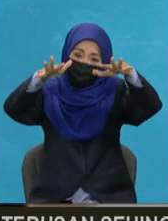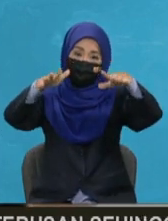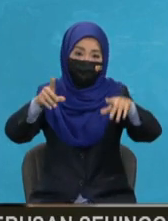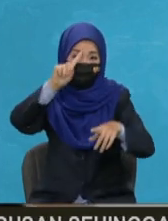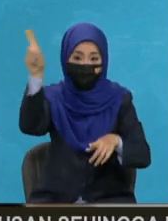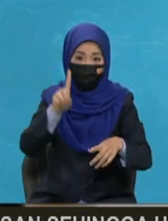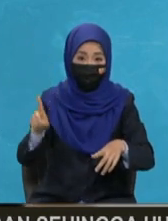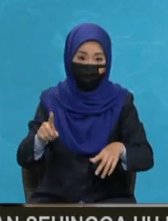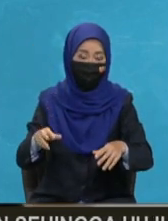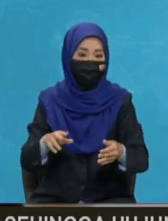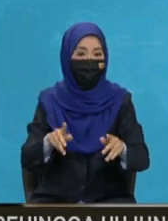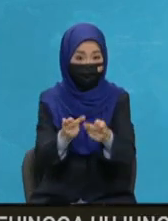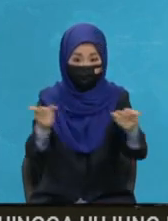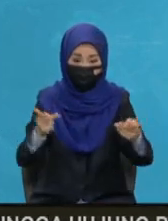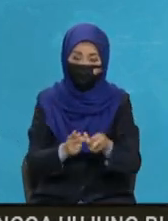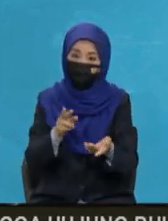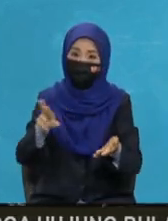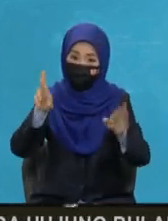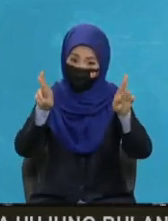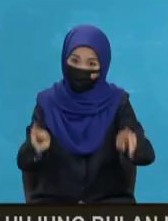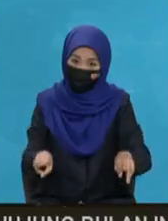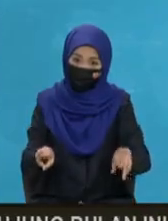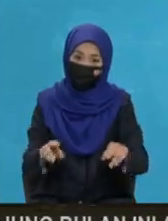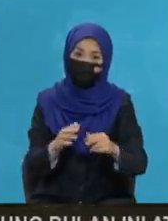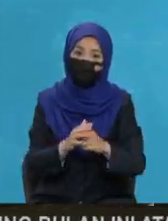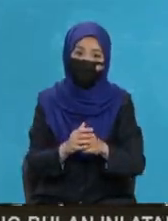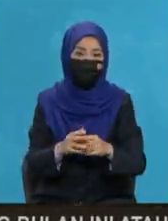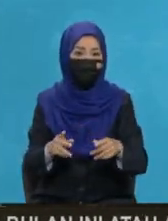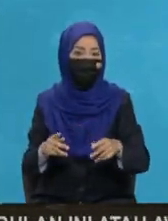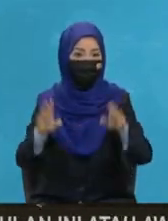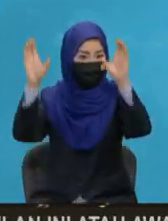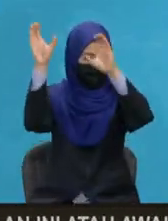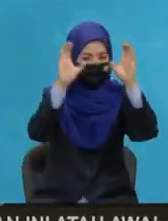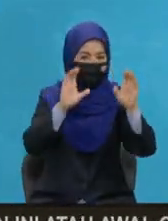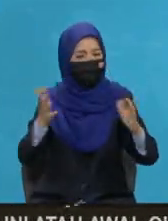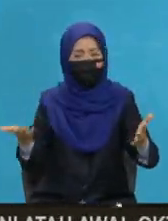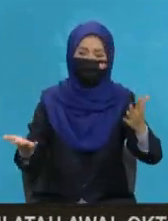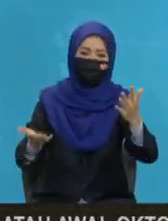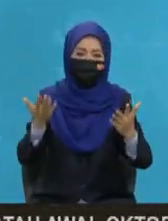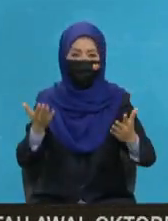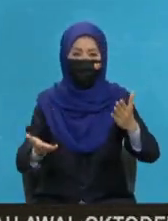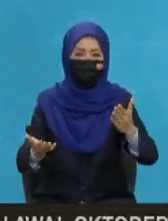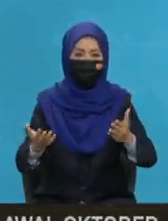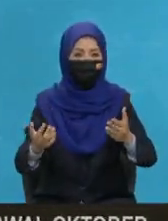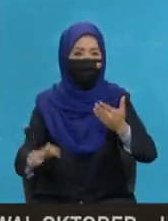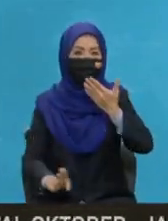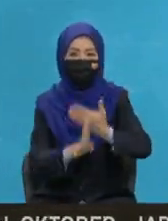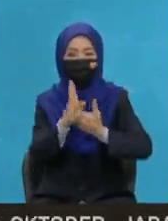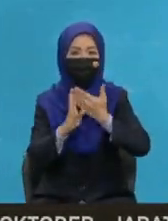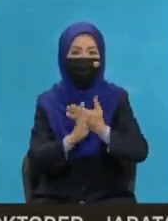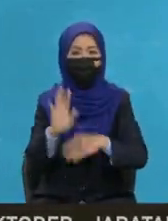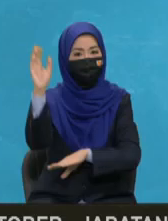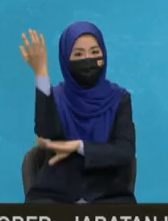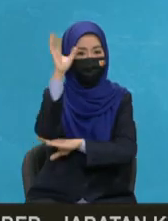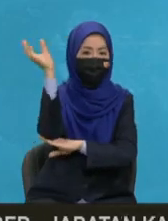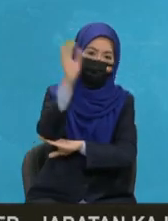kawasan-kawasan rendah dan mudah banjir semasa keadaan cuaca yang tidak menentu ini dan juga bahaya kejadian pokok